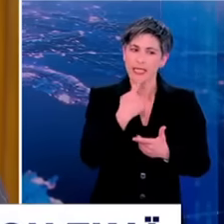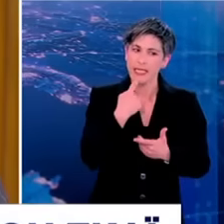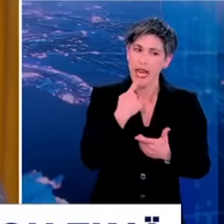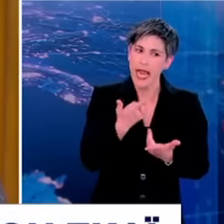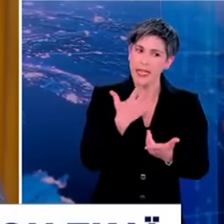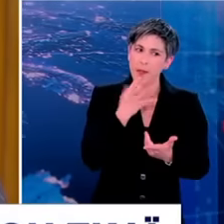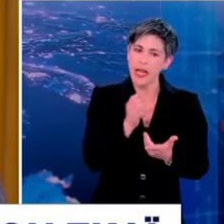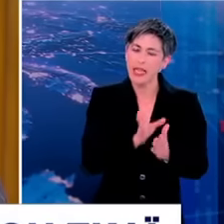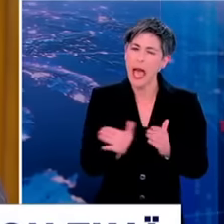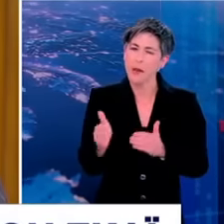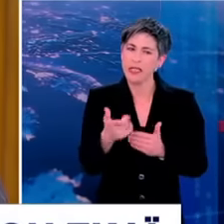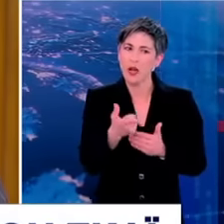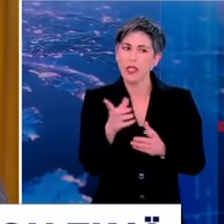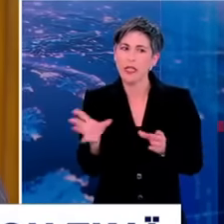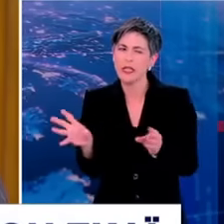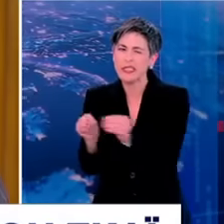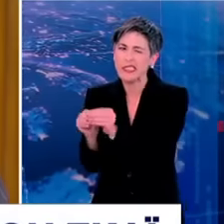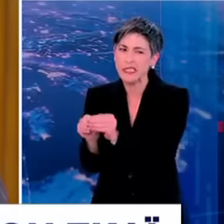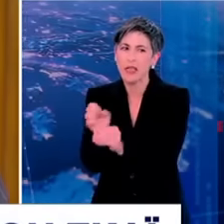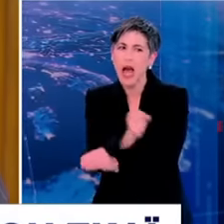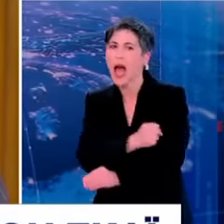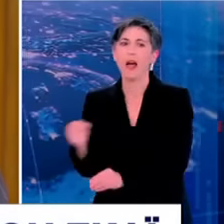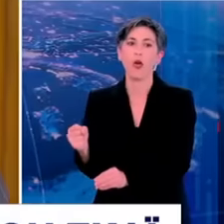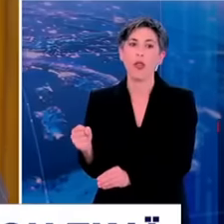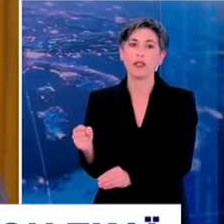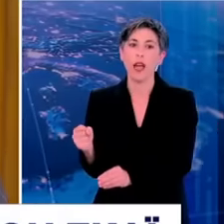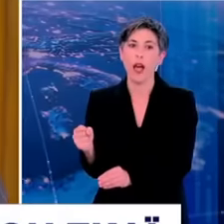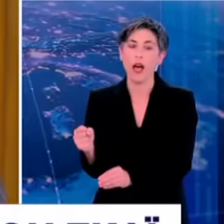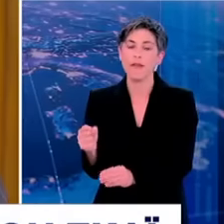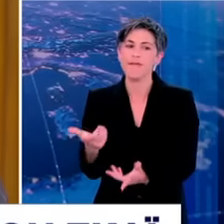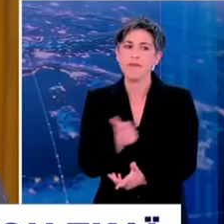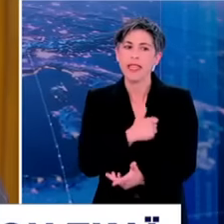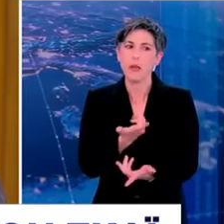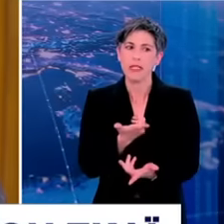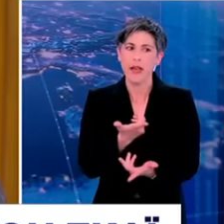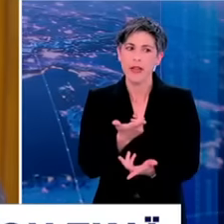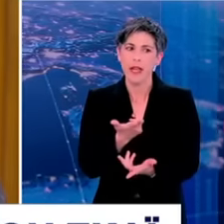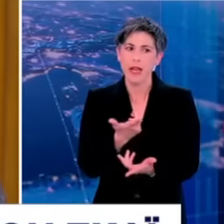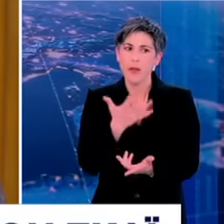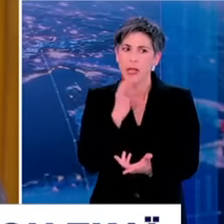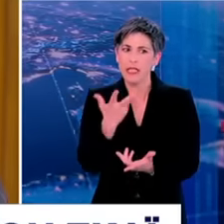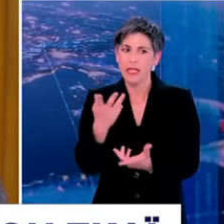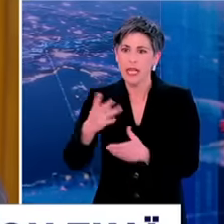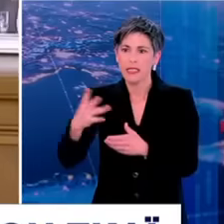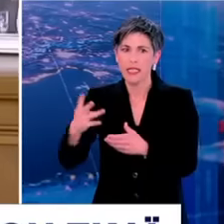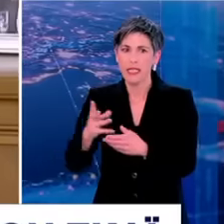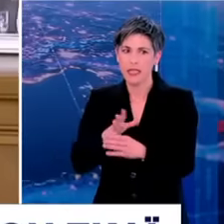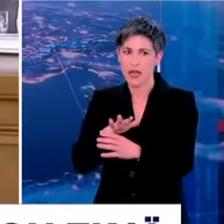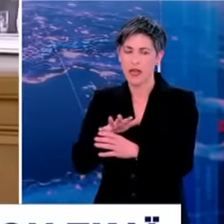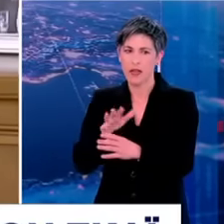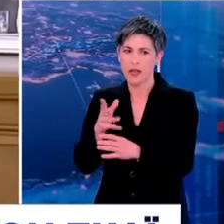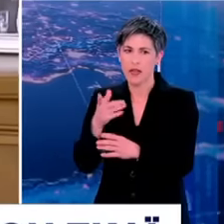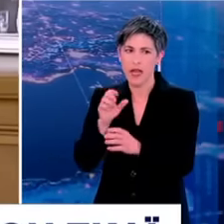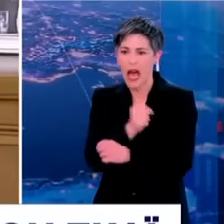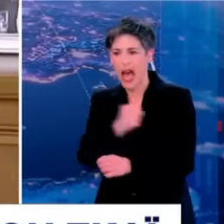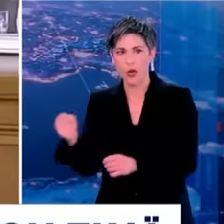την ακροδεξιά τώρα. Πιστεύετε δηλαδή ότι υπάρχει κάποιο κανάλι εκεί? Γιατί